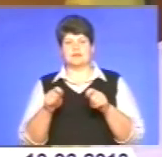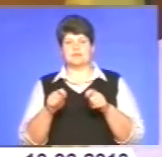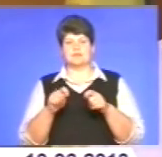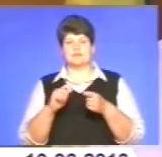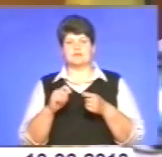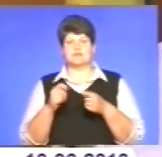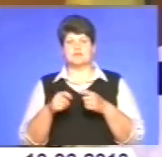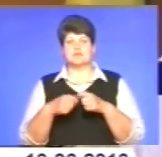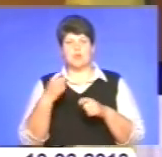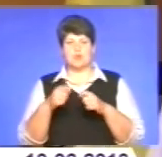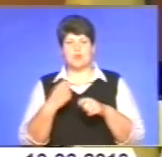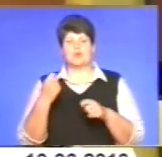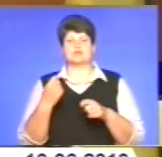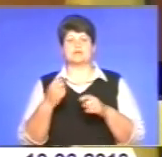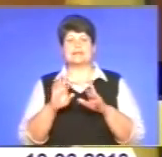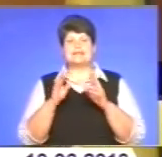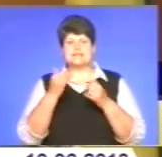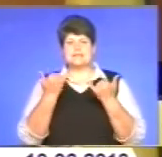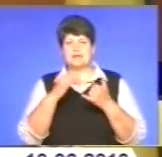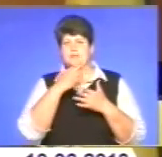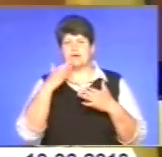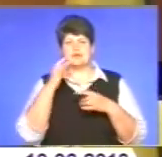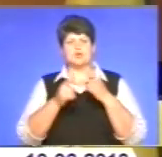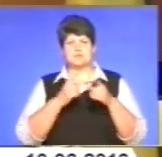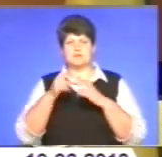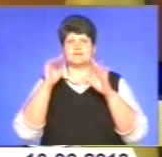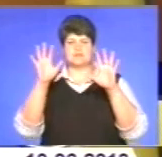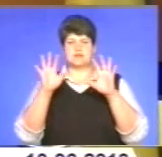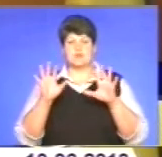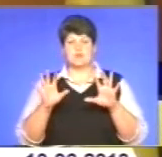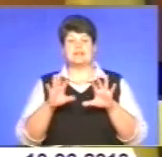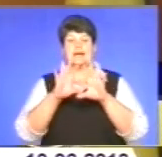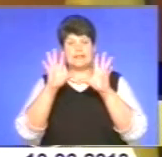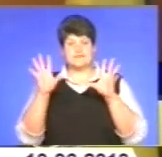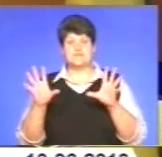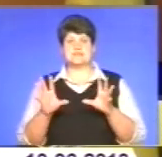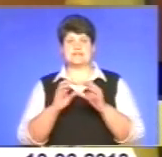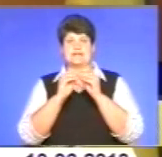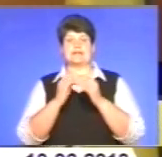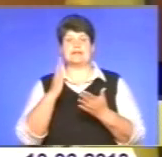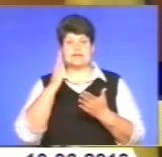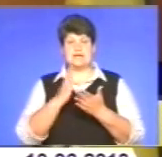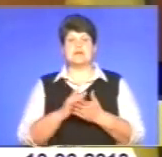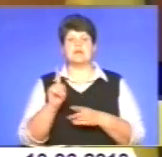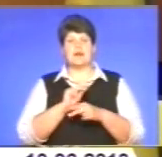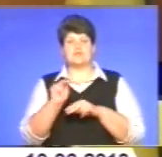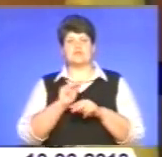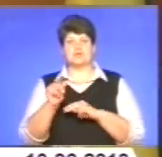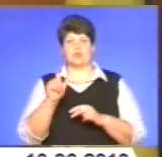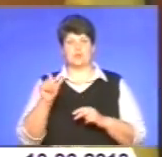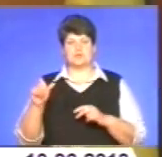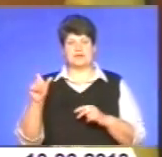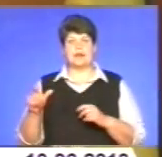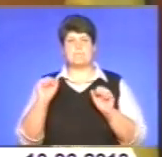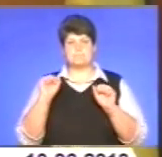робили вони. Звичайно, є багато змін зараз і в законодавстві, але все-таки є чому навчати людей. Ну і, звичайно,